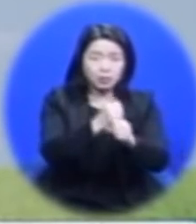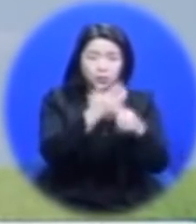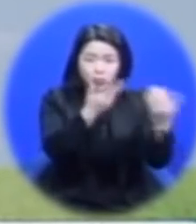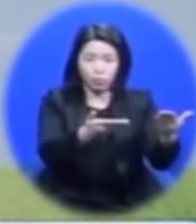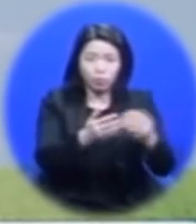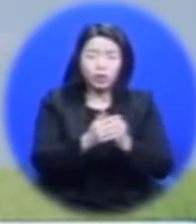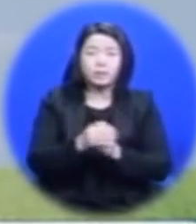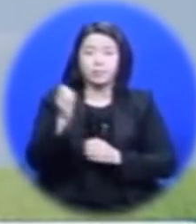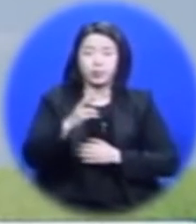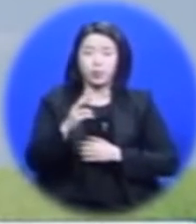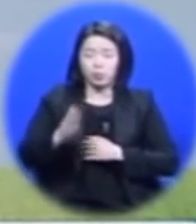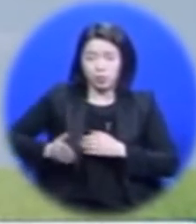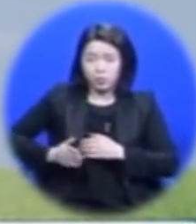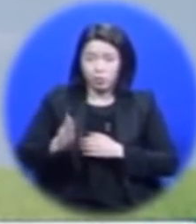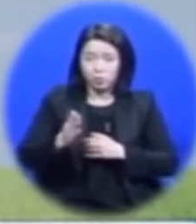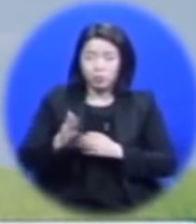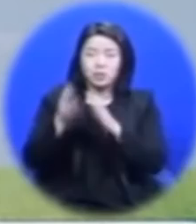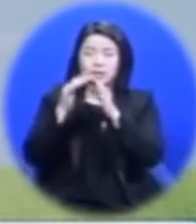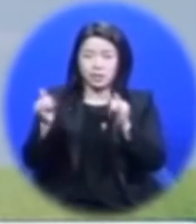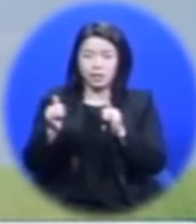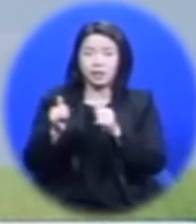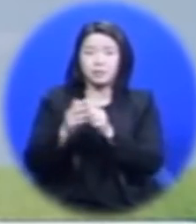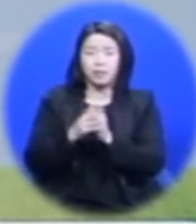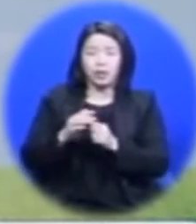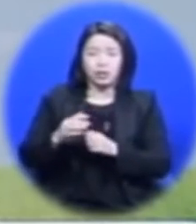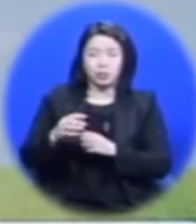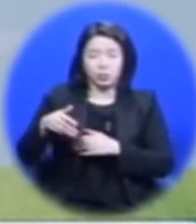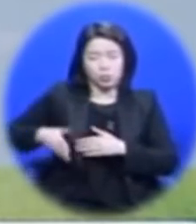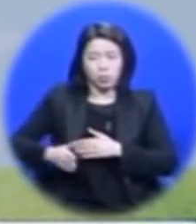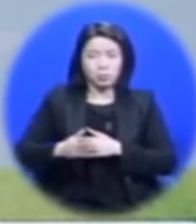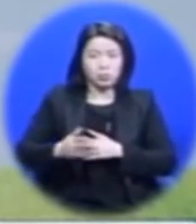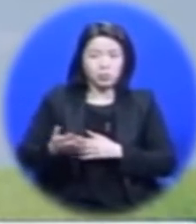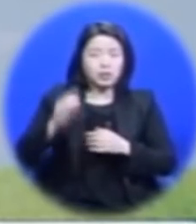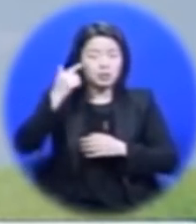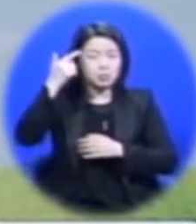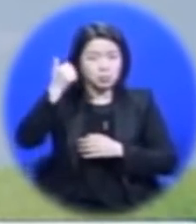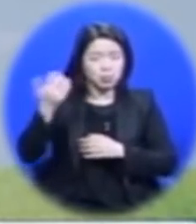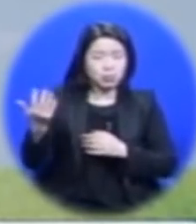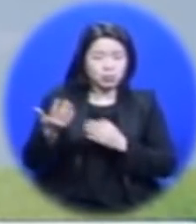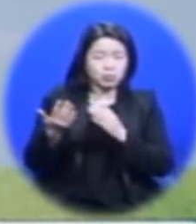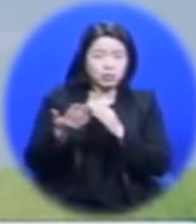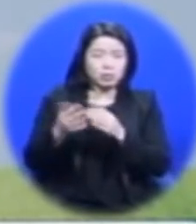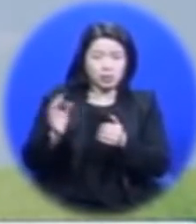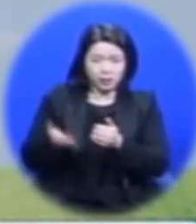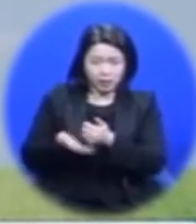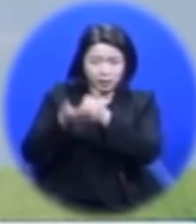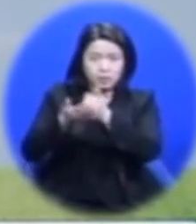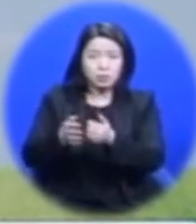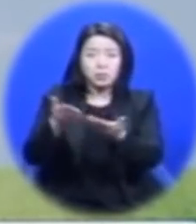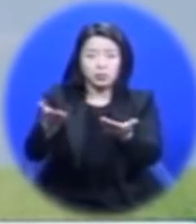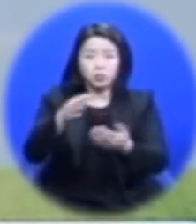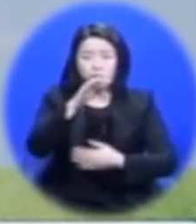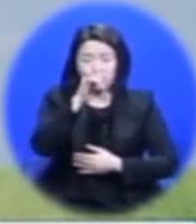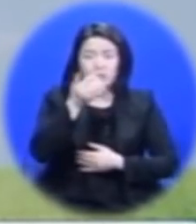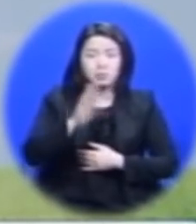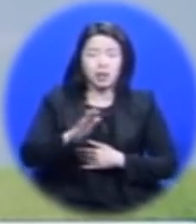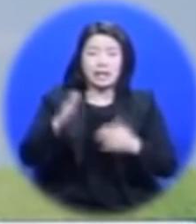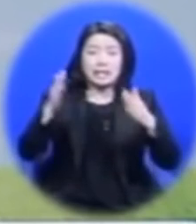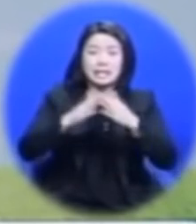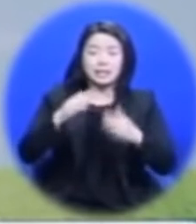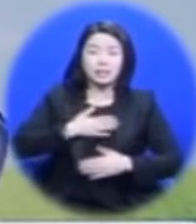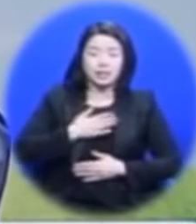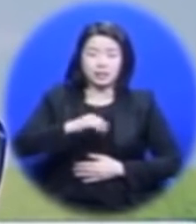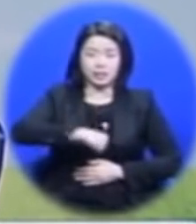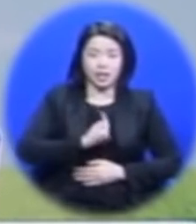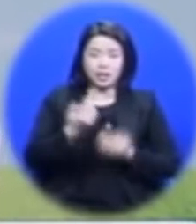뭐 전문가들을 또는 전문 사역자들을 통해서 그들을 다 섬기기는 하지만 집에 들어오게